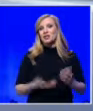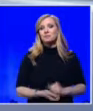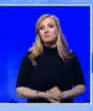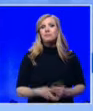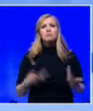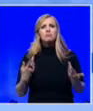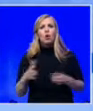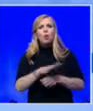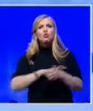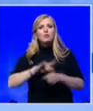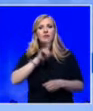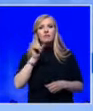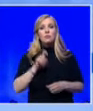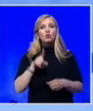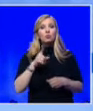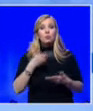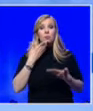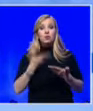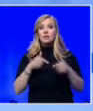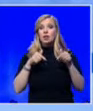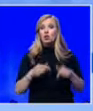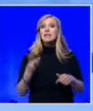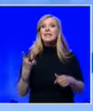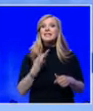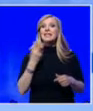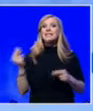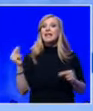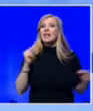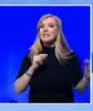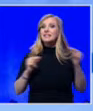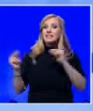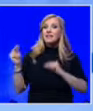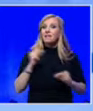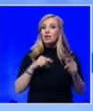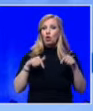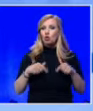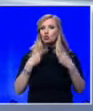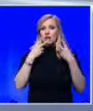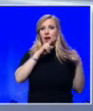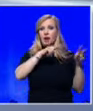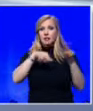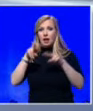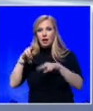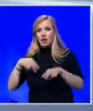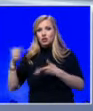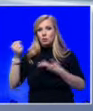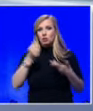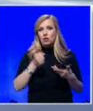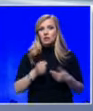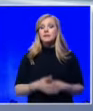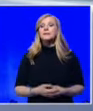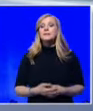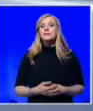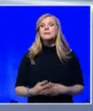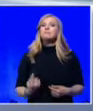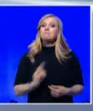вашите основни въпроси, които бихте поставили на този тристранен съвет, който предстои скоро да разгледа бюджета? Госпожо Григорова. За нас, разбира се,